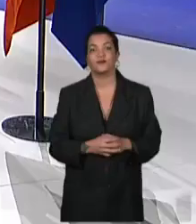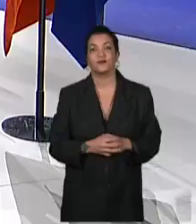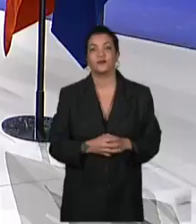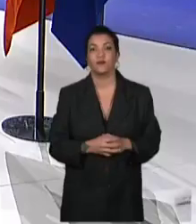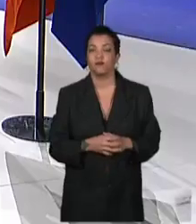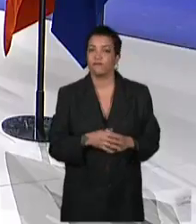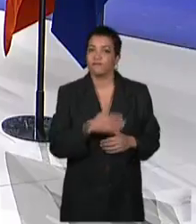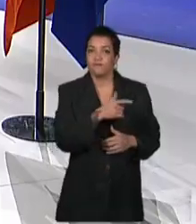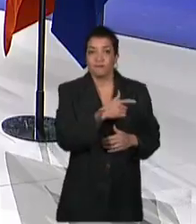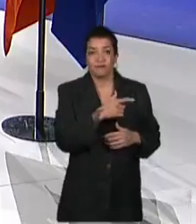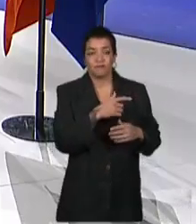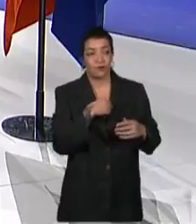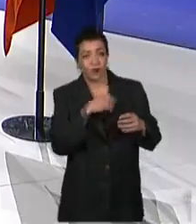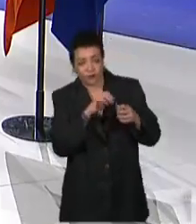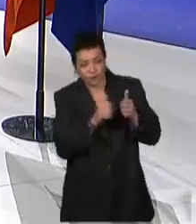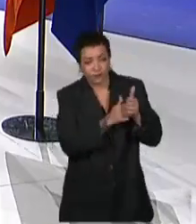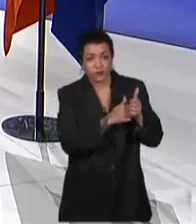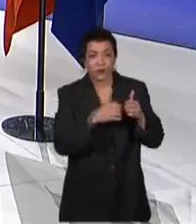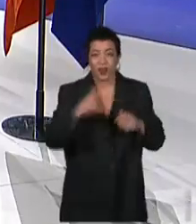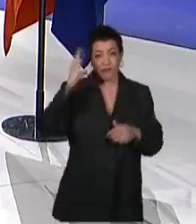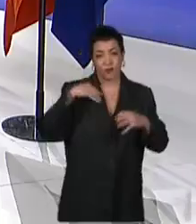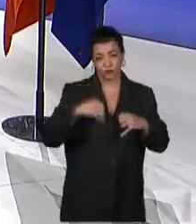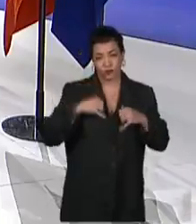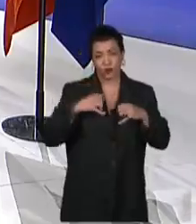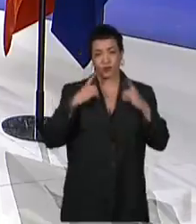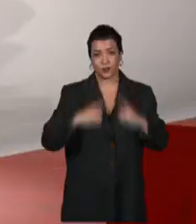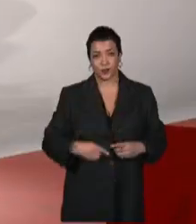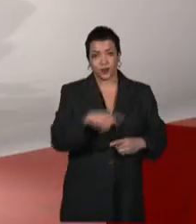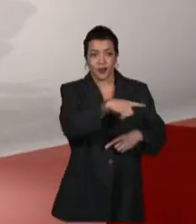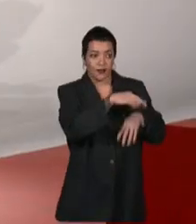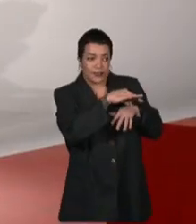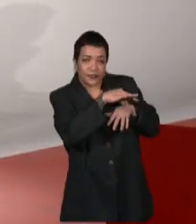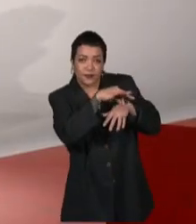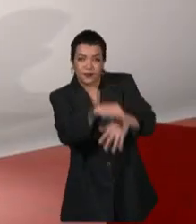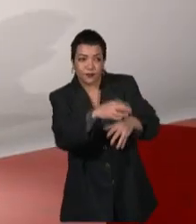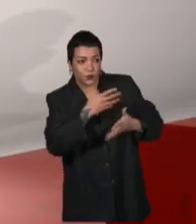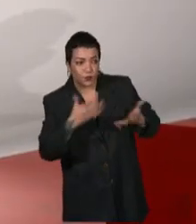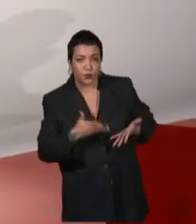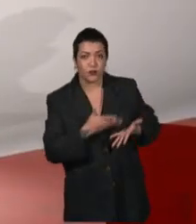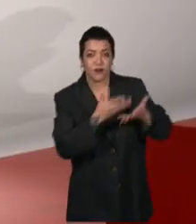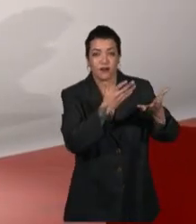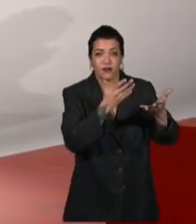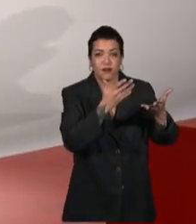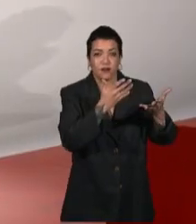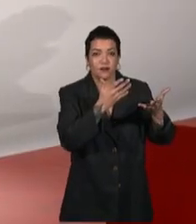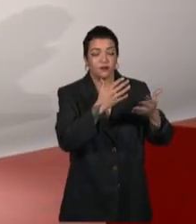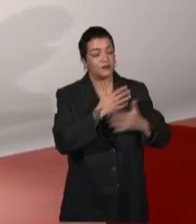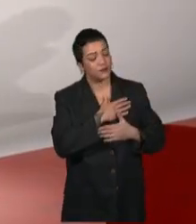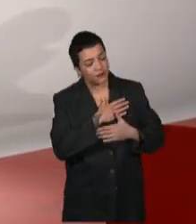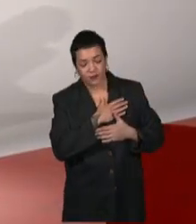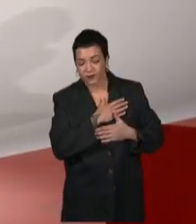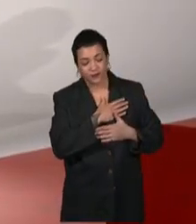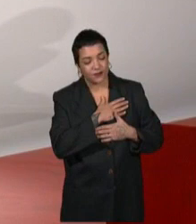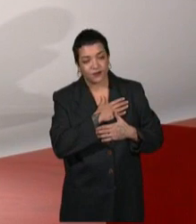Elle m'a prise sous son aile quand, jeune députée, je suis arrivée à l'Assemblée. Elle m'a guidée et soutenue dans mes campagnes. Je lui voue